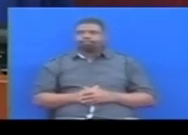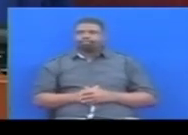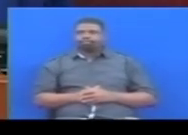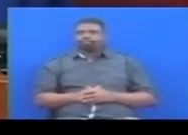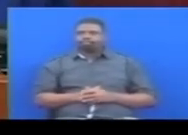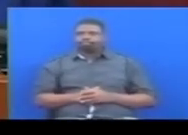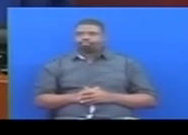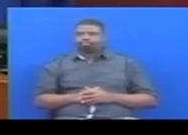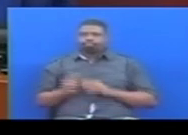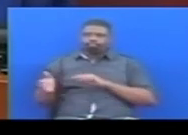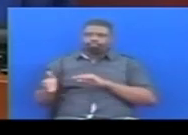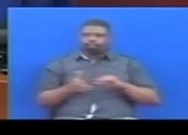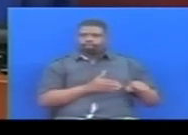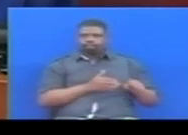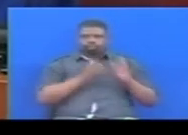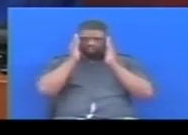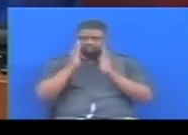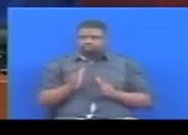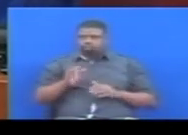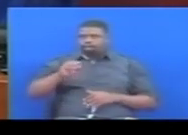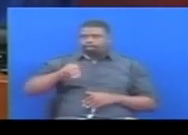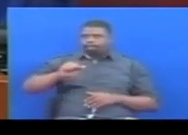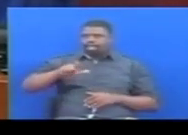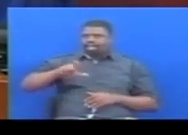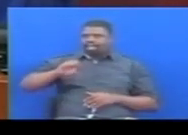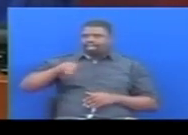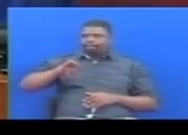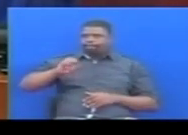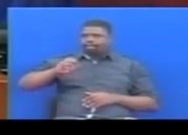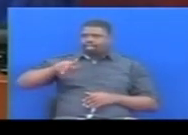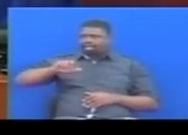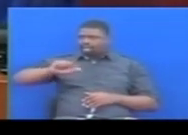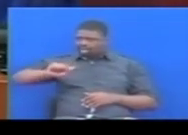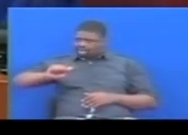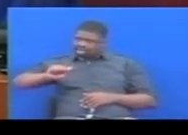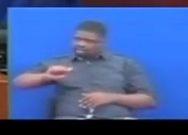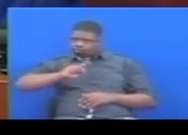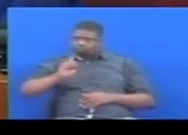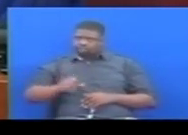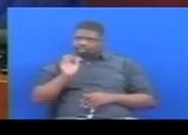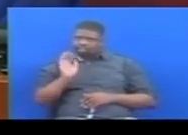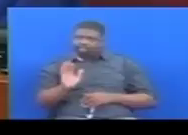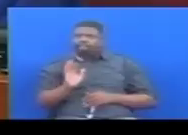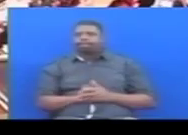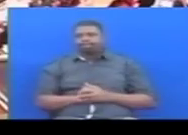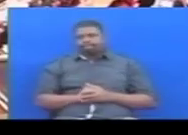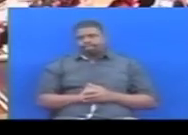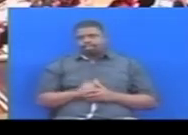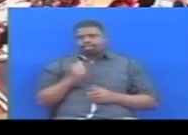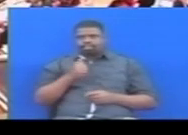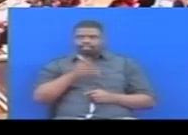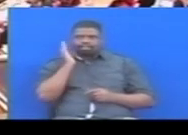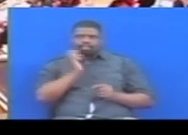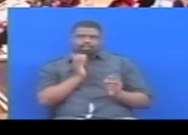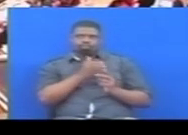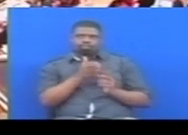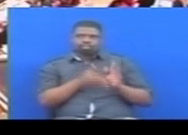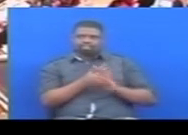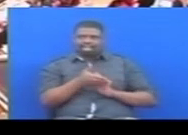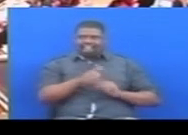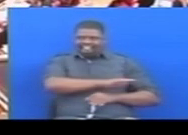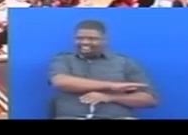Mheshimiwa Angelina Adam Malembeka, mbunge wa viti maalum. Adam Malembeka anauliza, serikali ilikuwa na nia kuanzisha ranchi za taifa